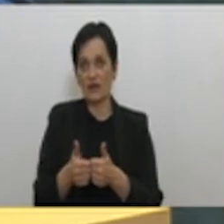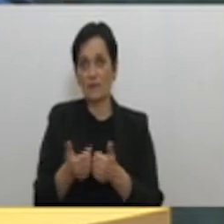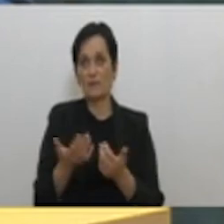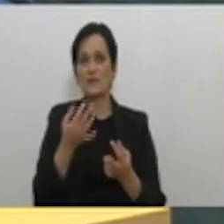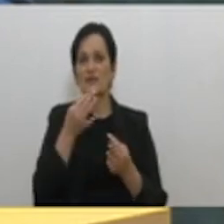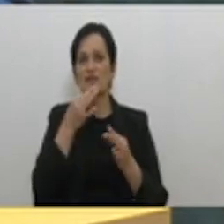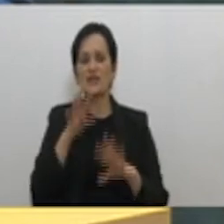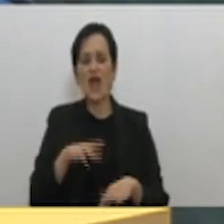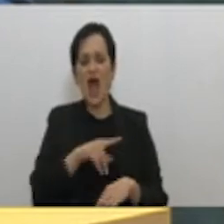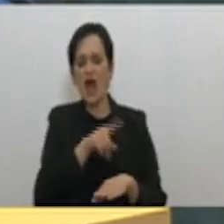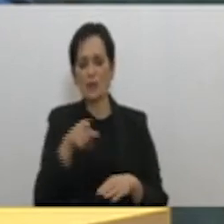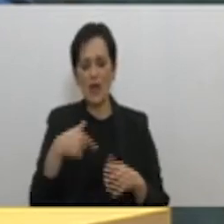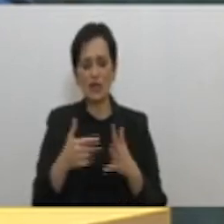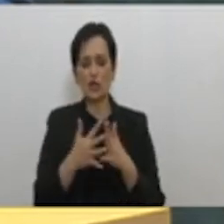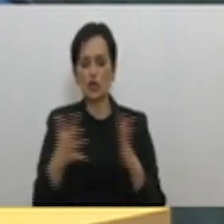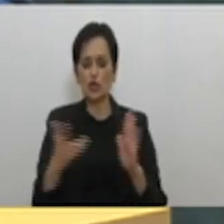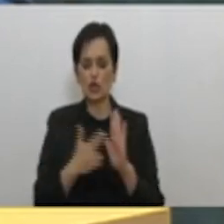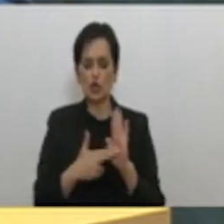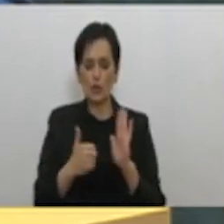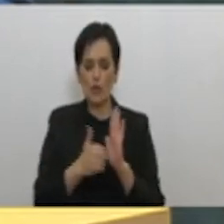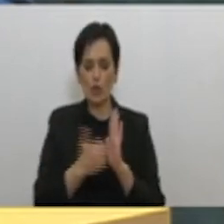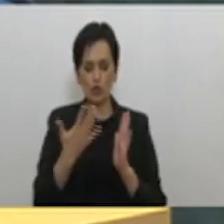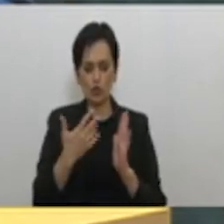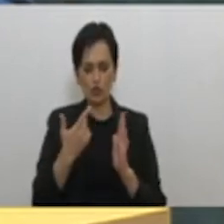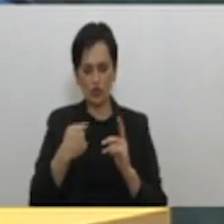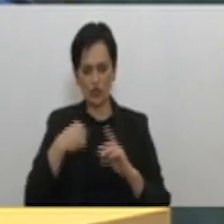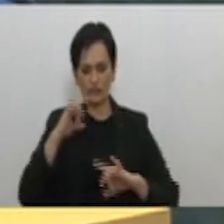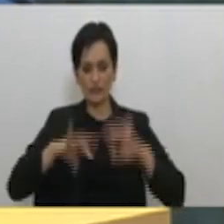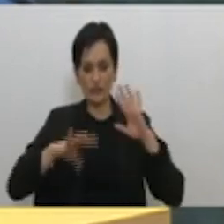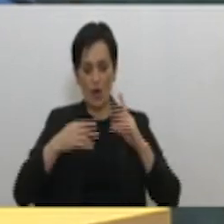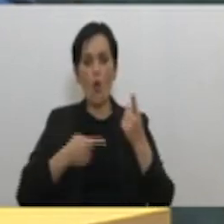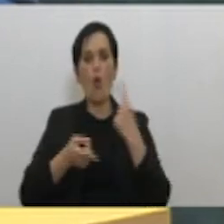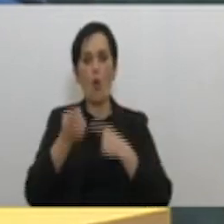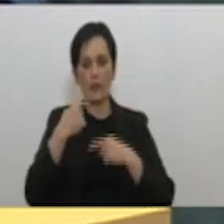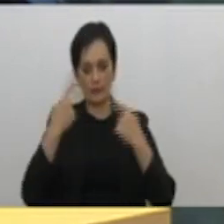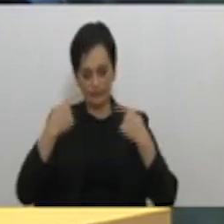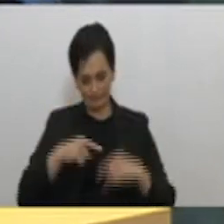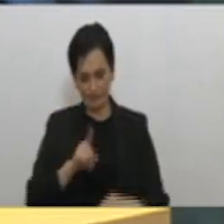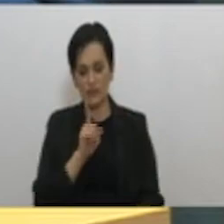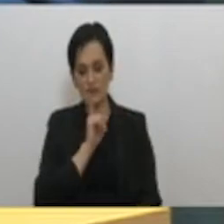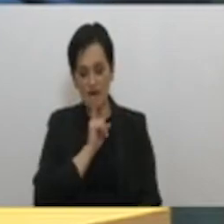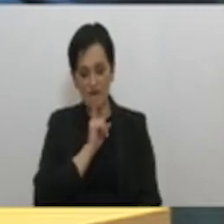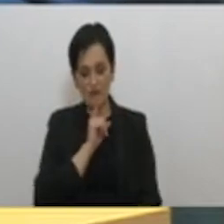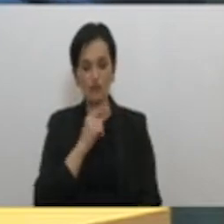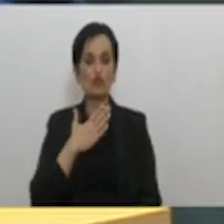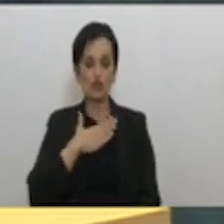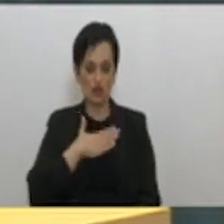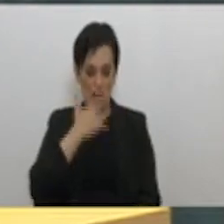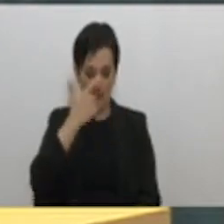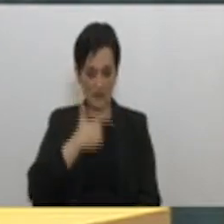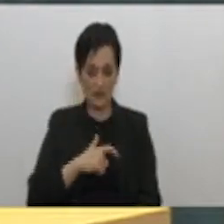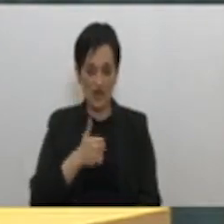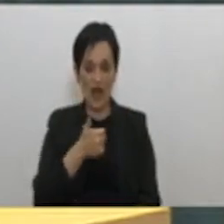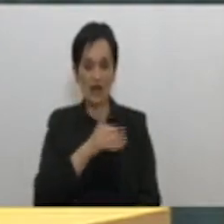მე დიდბოდიშს მოვიხდი რომ თუ ცოტა გავცხარდი ისევ დავდუმდები და ვიქნები ჩემთვის კარგად იყავით მაგრამ სიმართლე არის